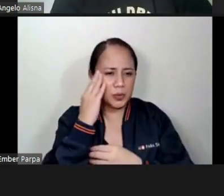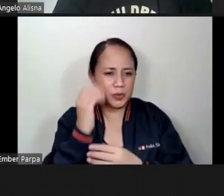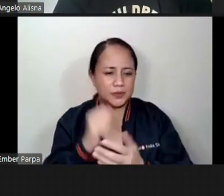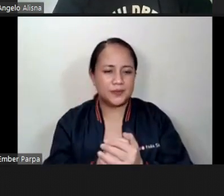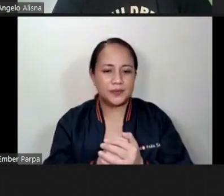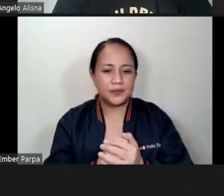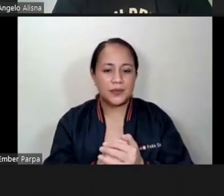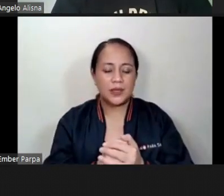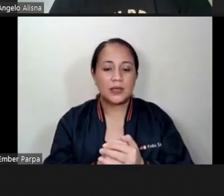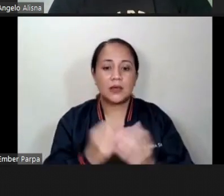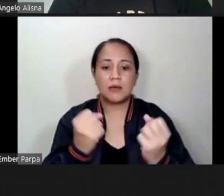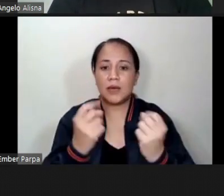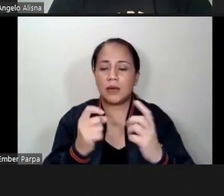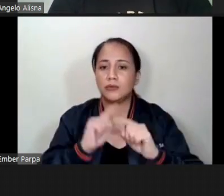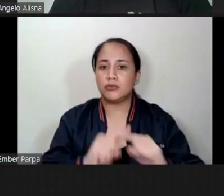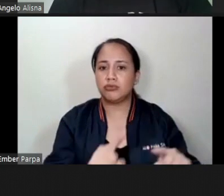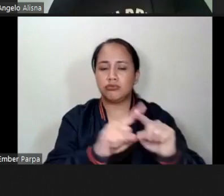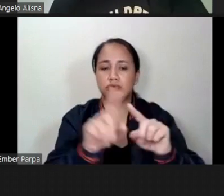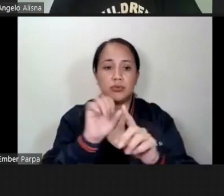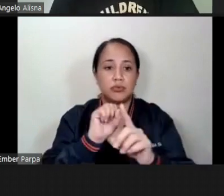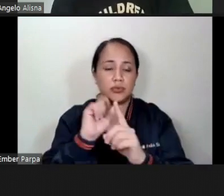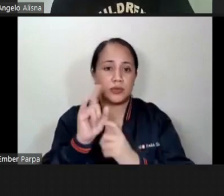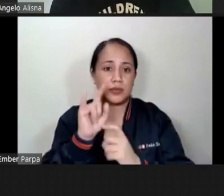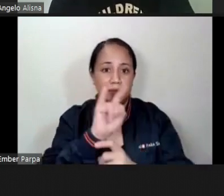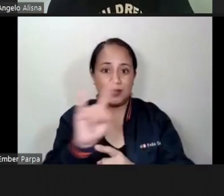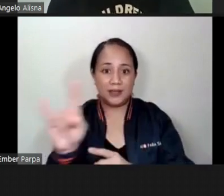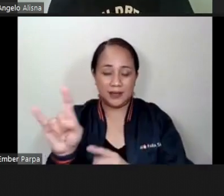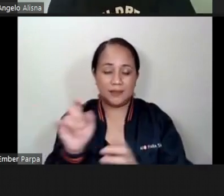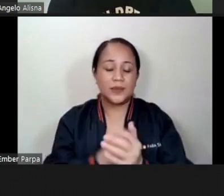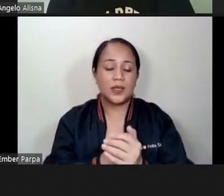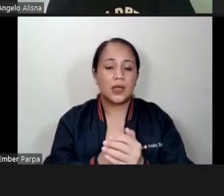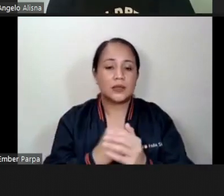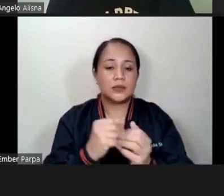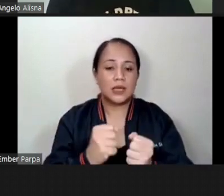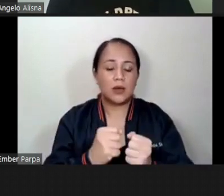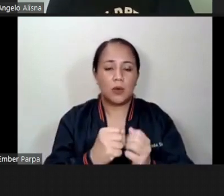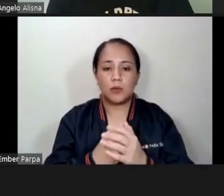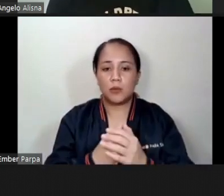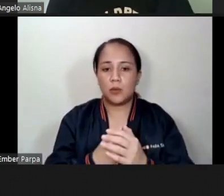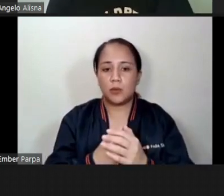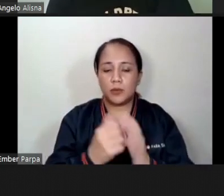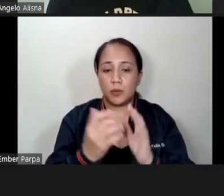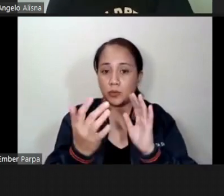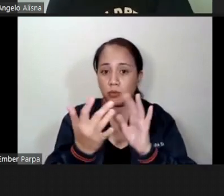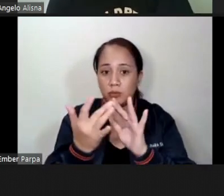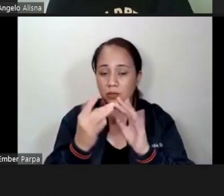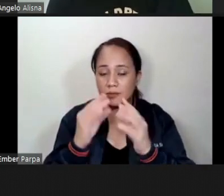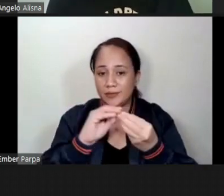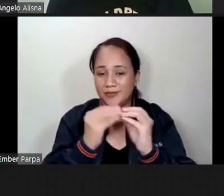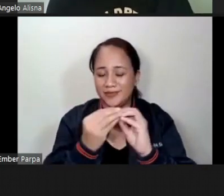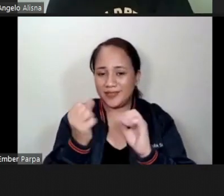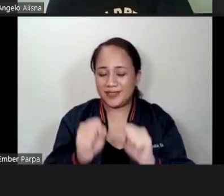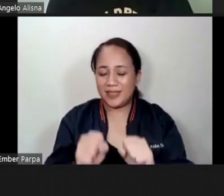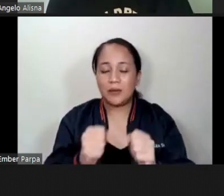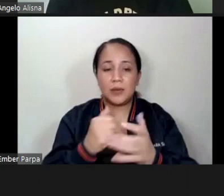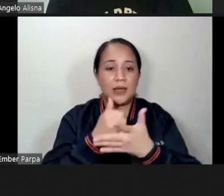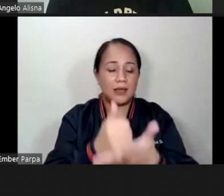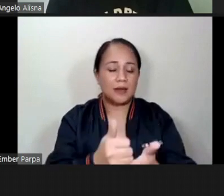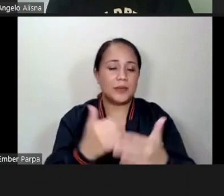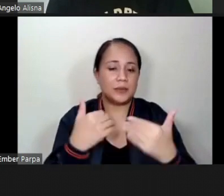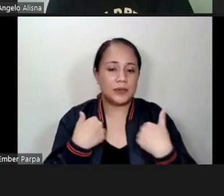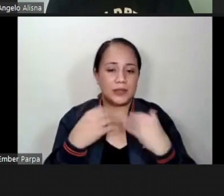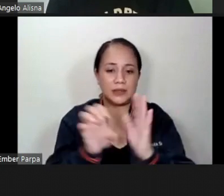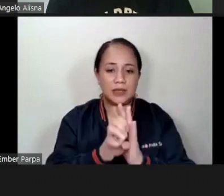So, marami ng iba't ibang social media sites o hotline ang nagawa na upang makatulong sa mga kabataan ngayon tulad